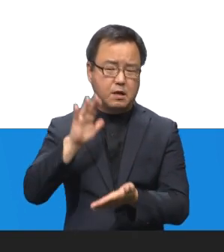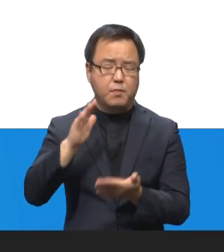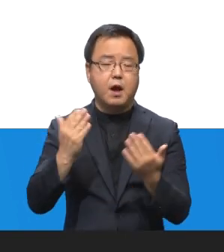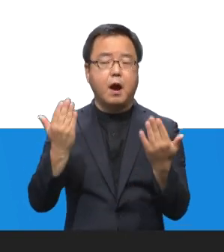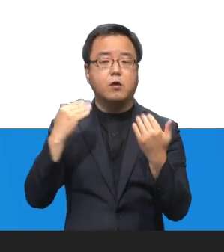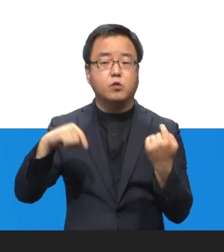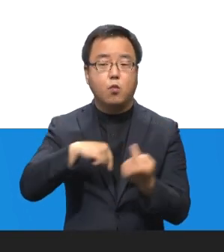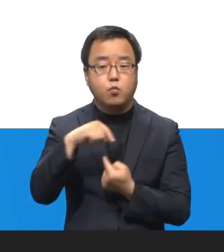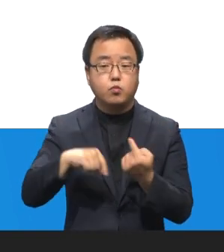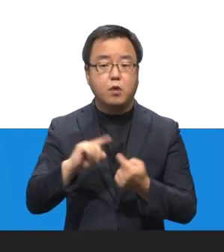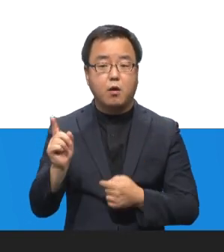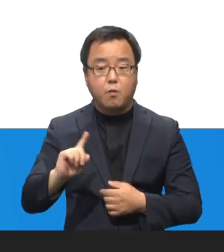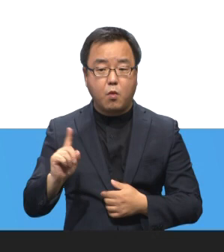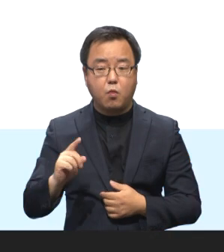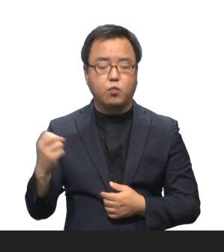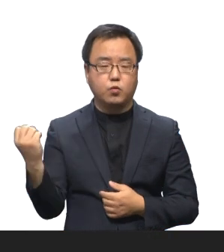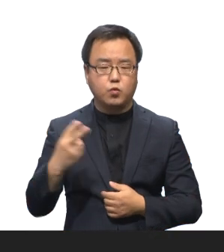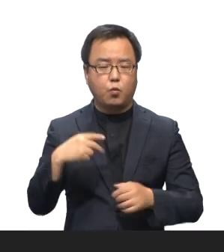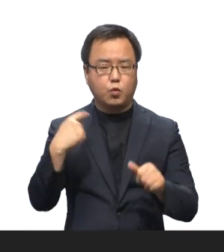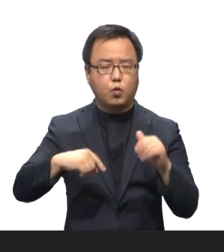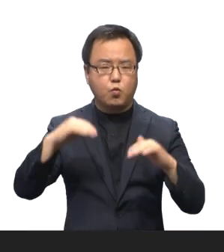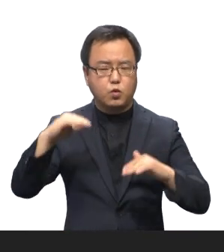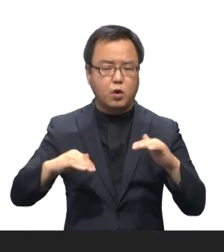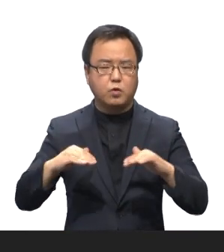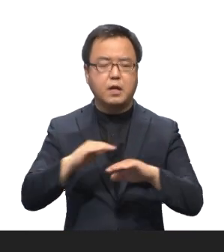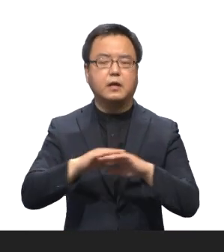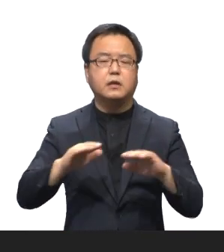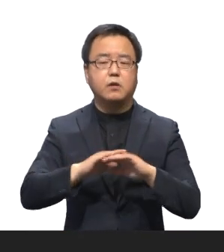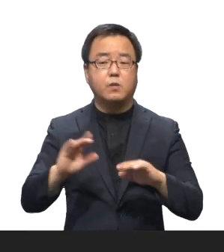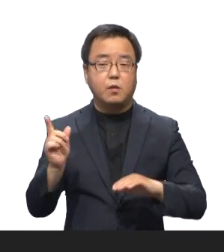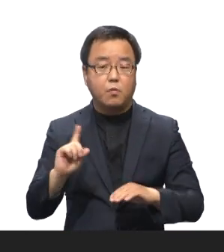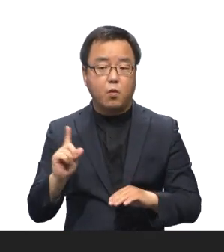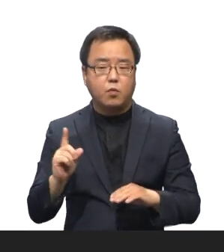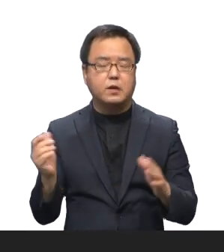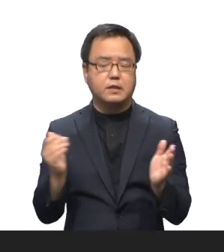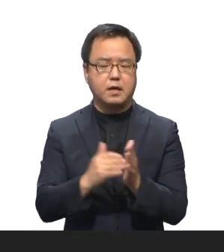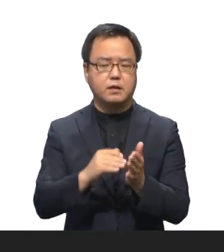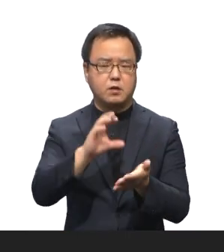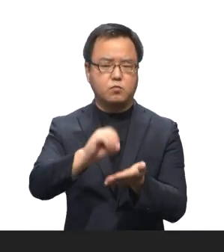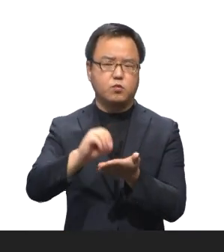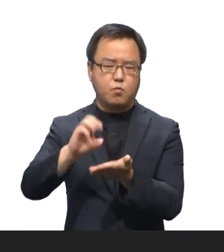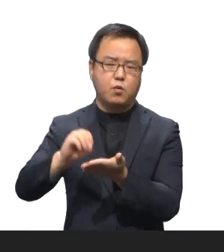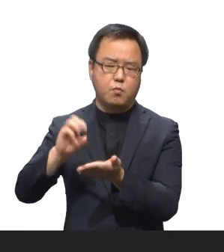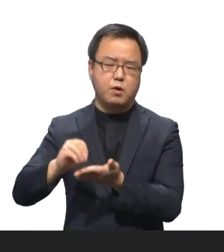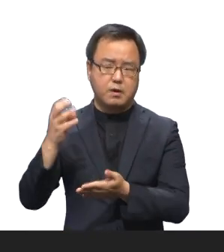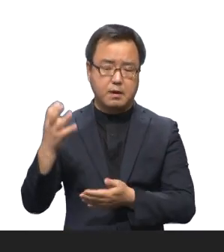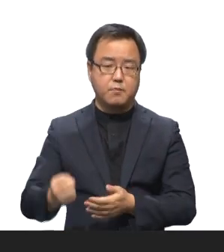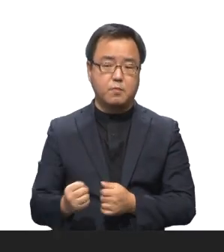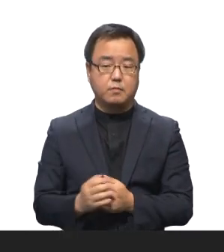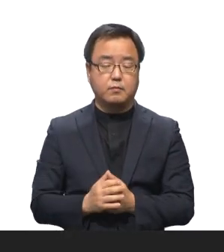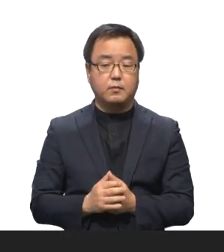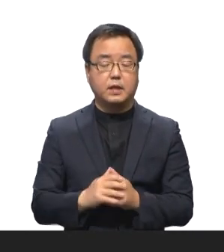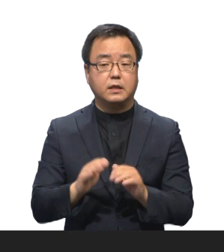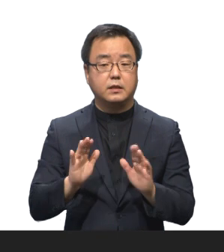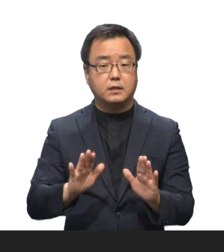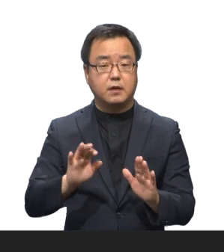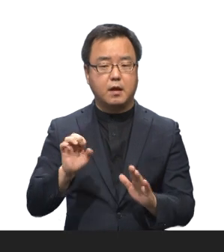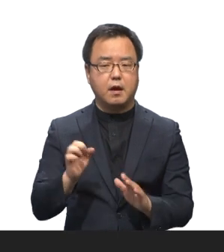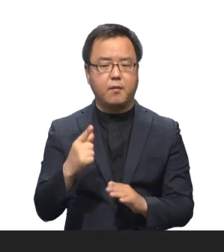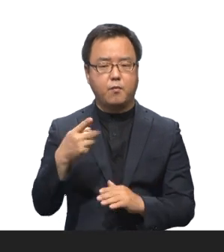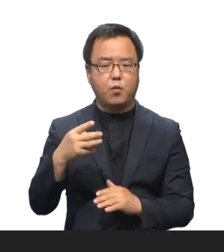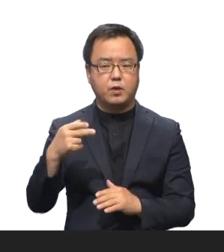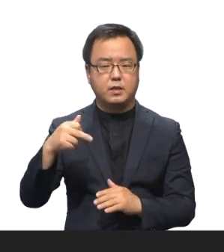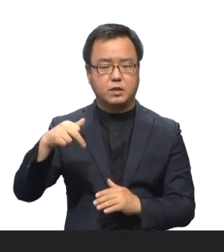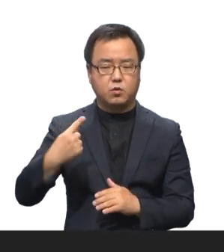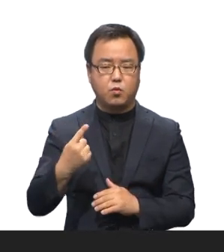운영할 것인가에서부터 이 교육 격차 어떻게 할 것인가까지 과제가 굉장히 많은데요. 실제로 이 폴리티코와